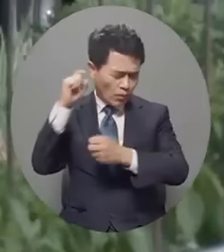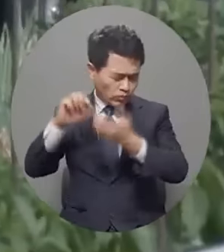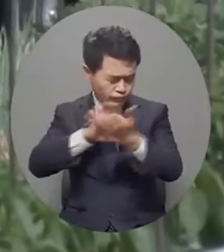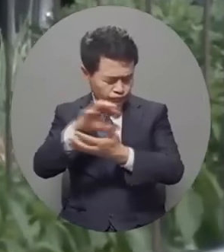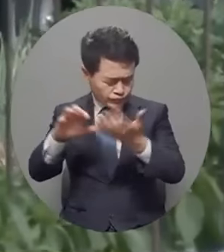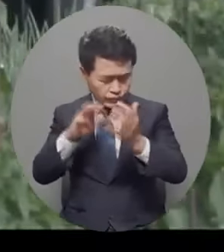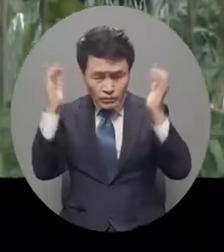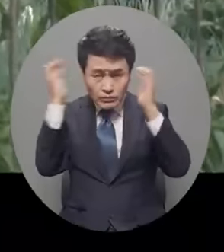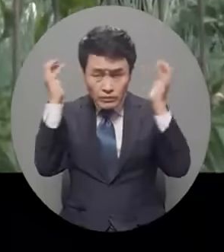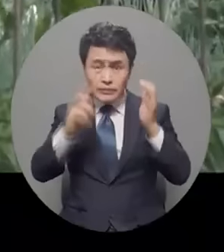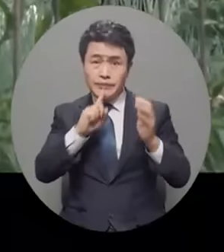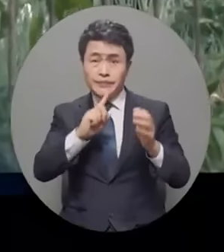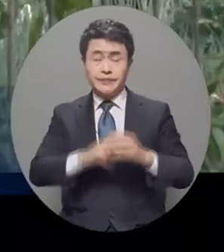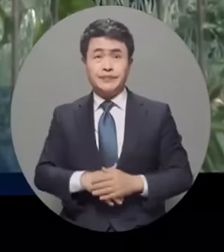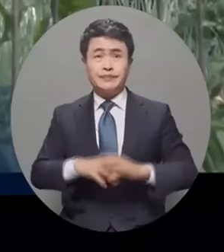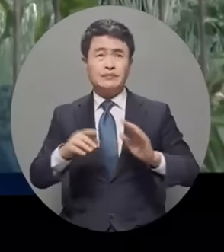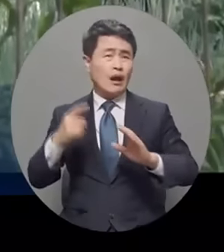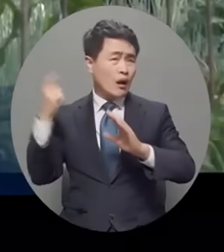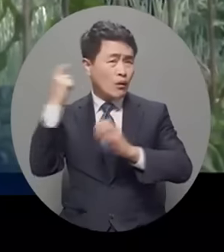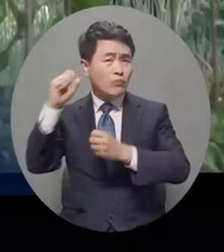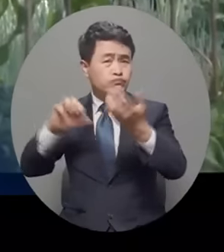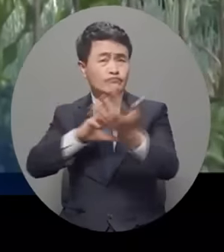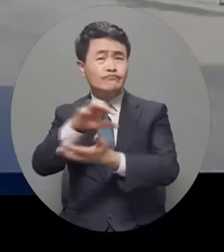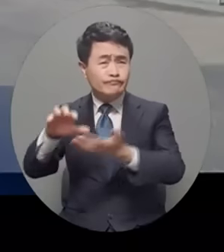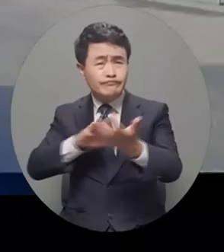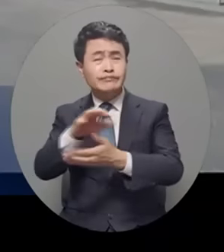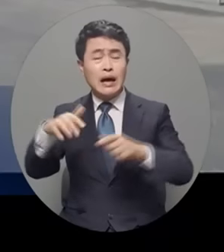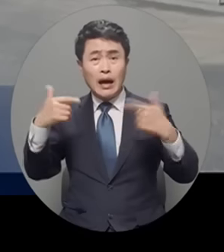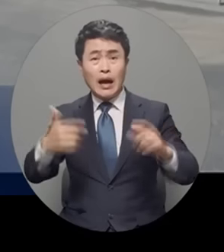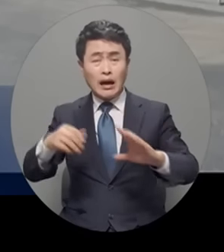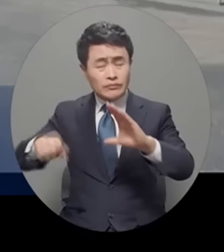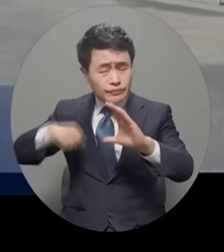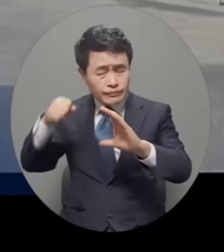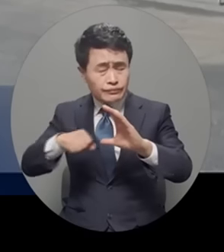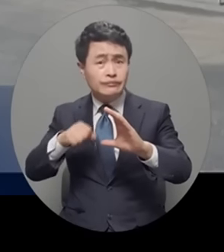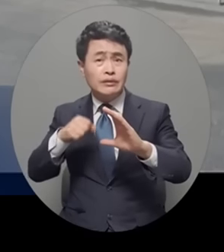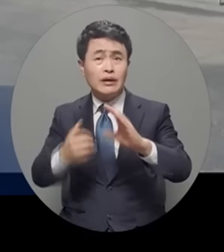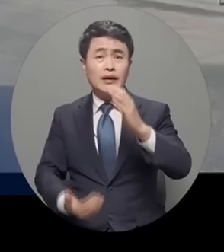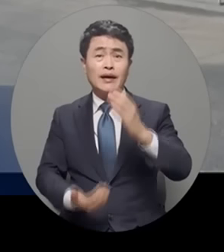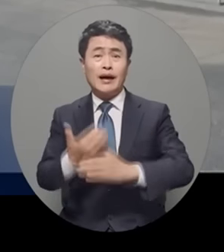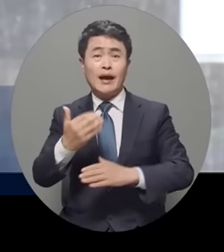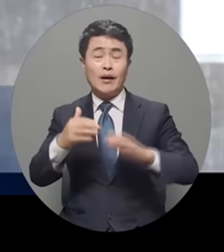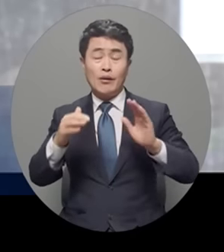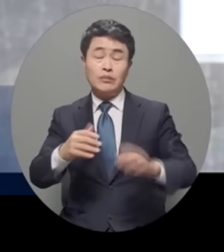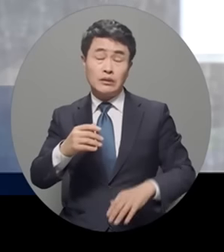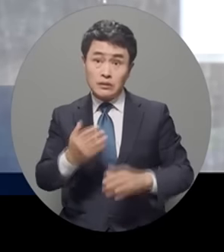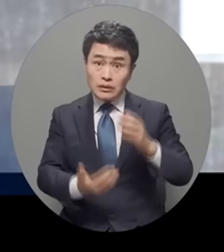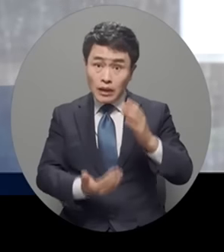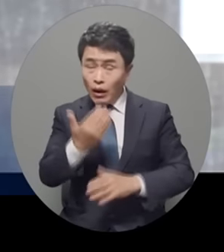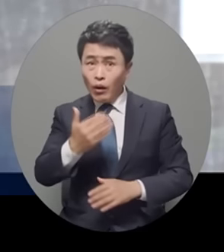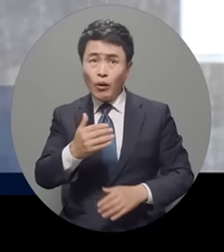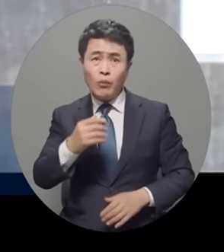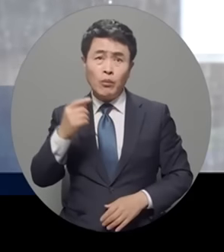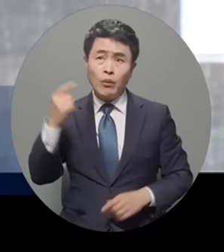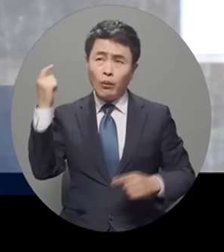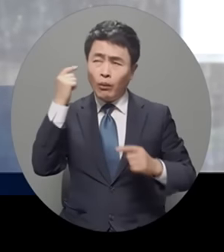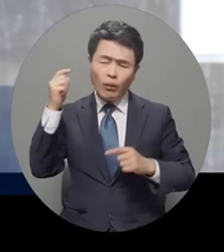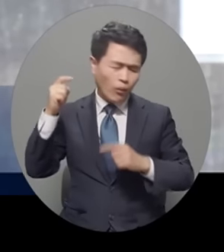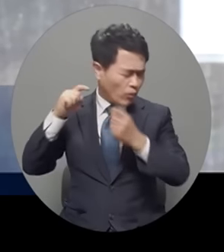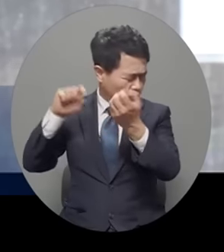우려했습니다. 시끄럽죠, 항상. 방송을 들으면은 이게 나오면은 막 혼선이